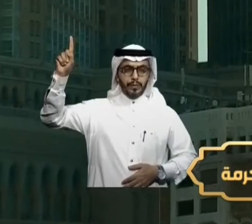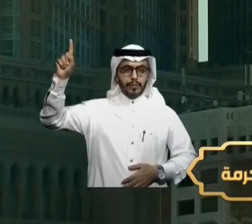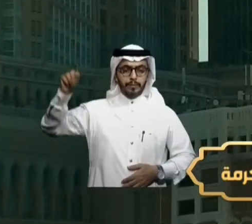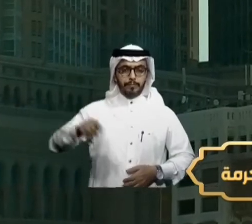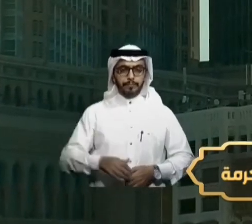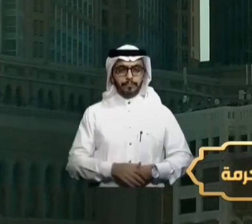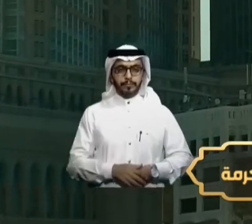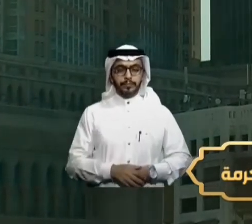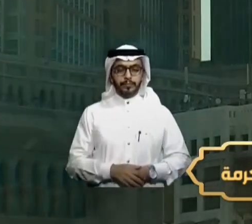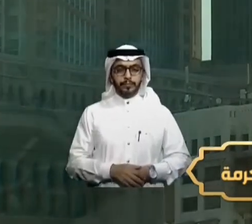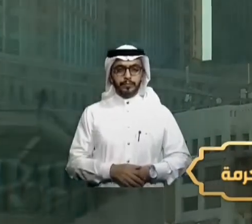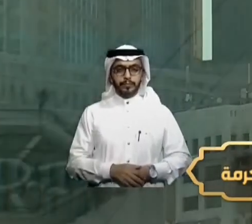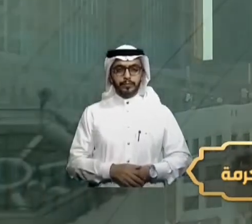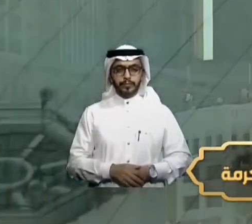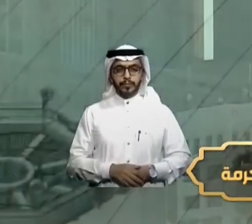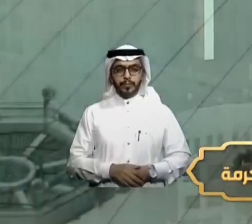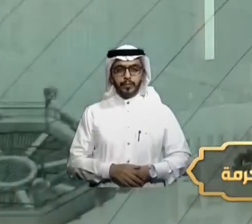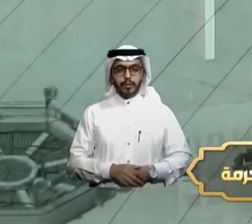الله.